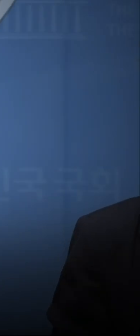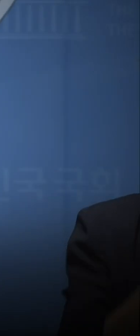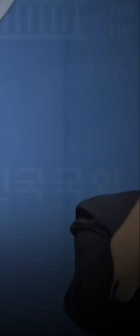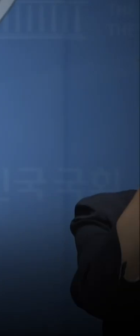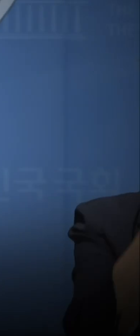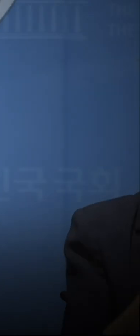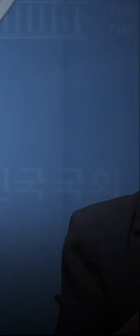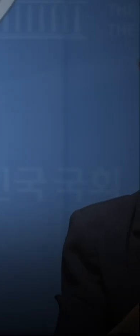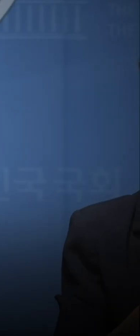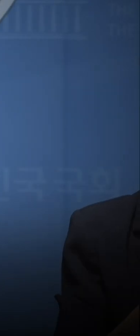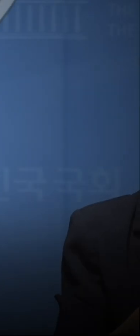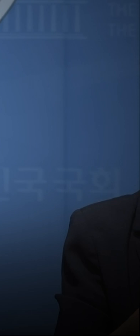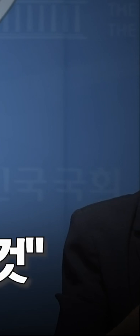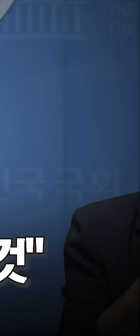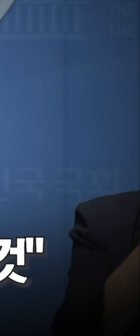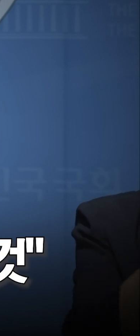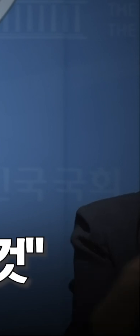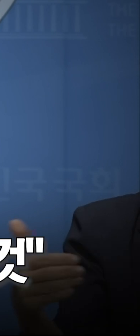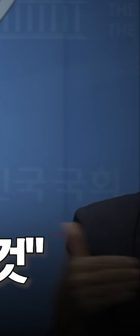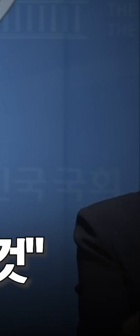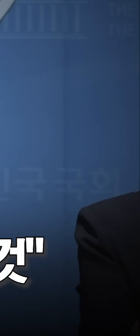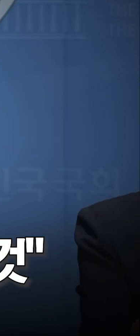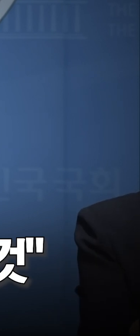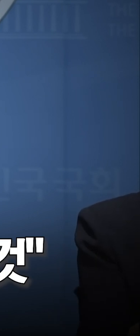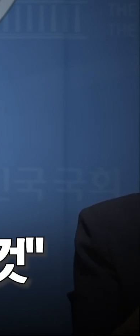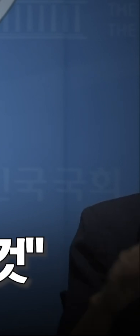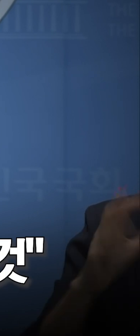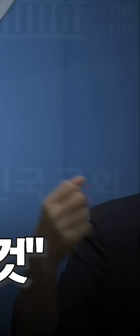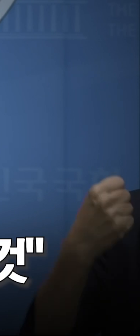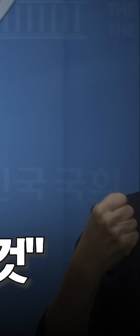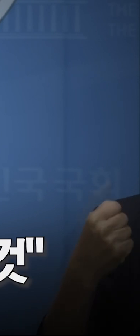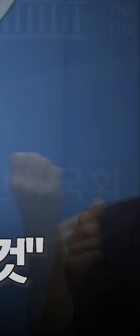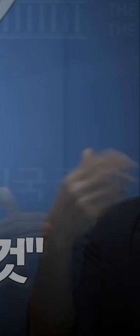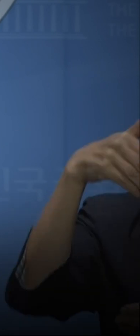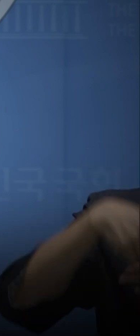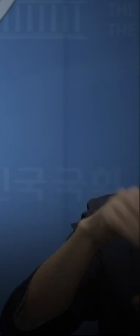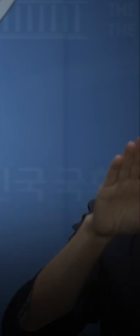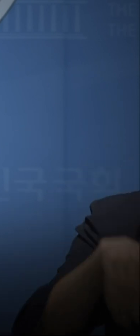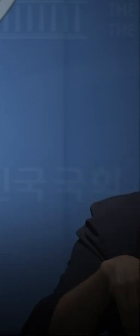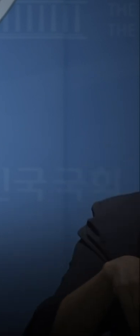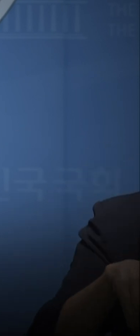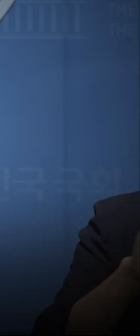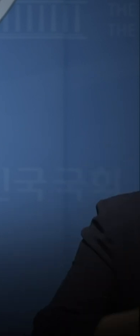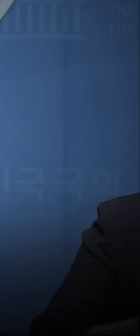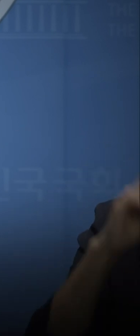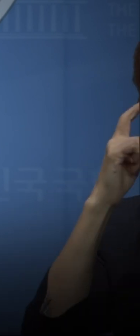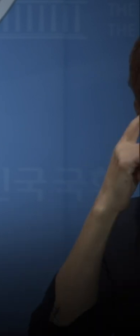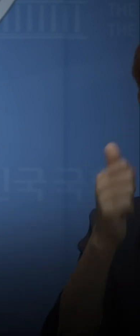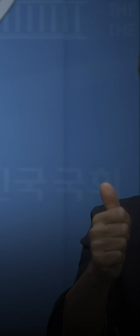론라 순간 국민의도 락으로 떨어질 겁니다 한번 진지하게